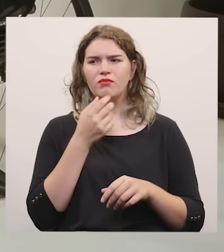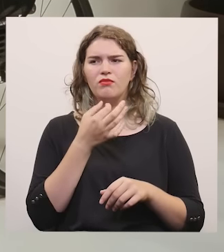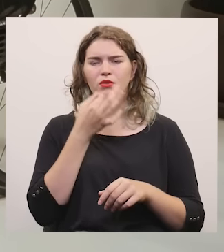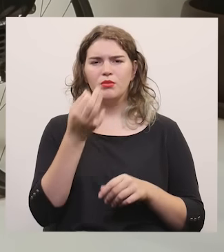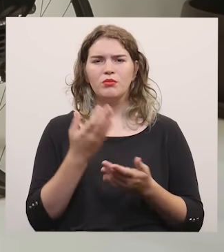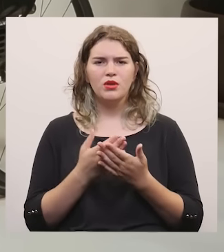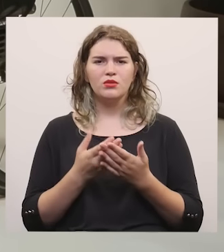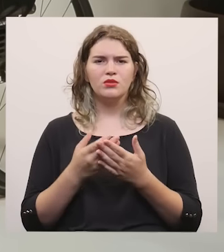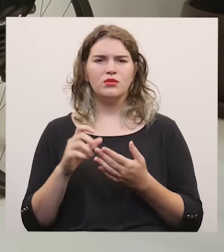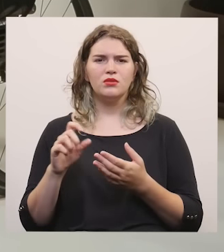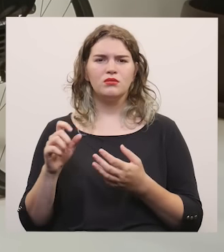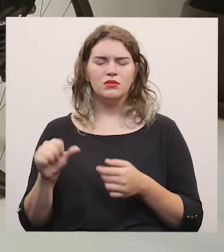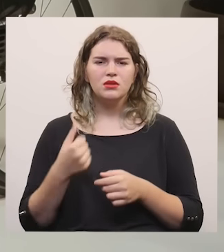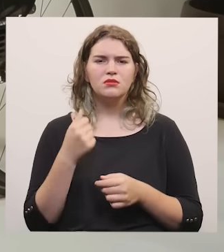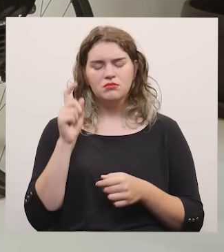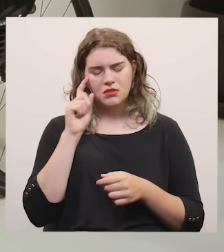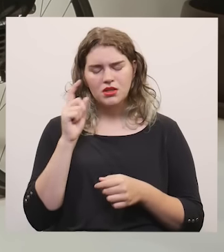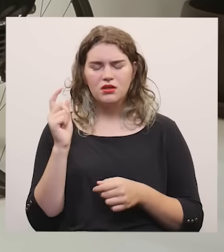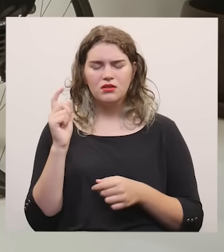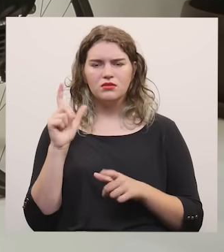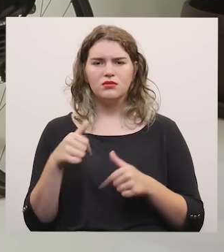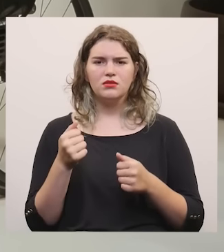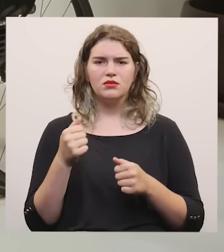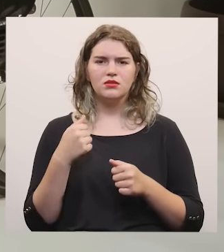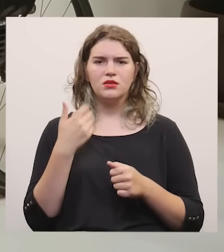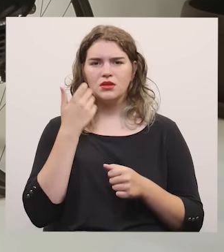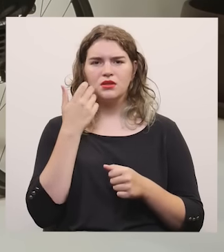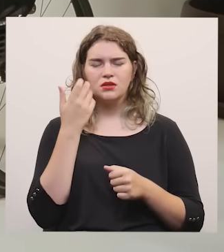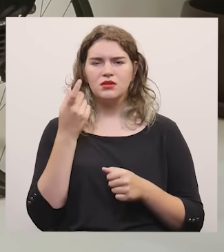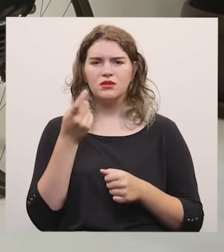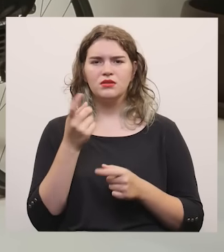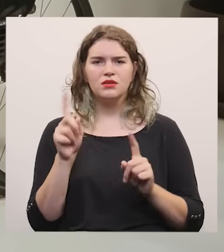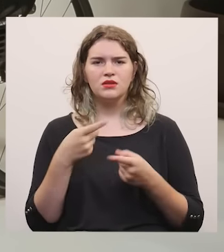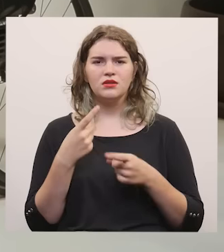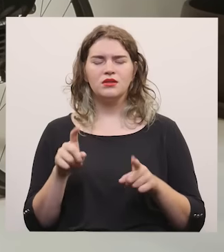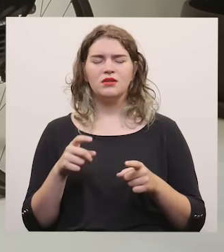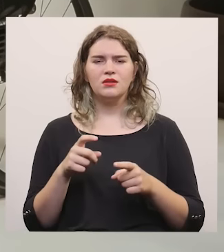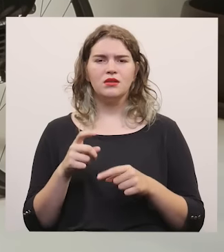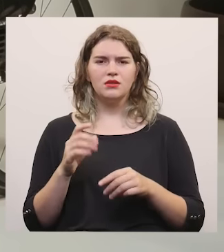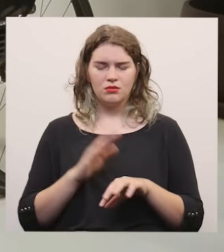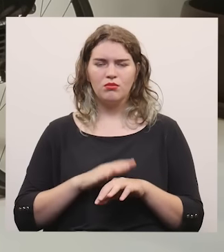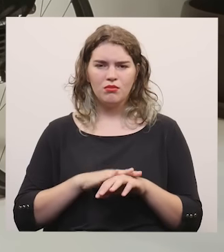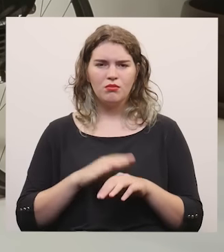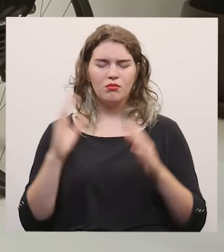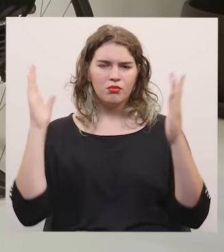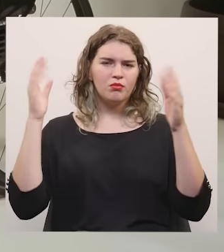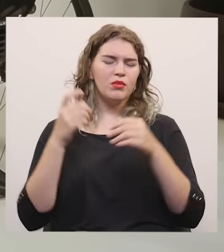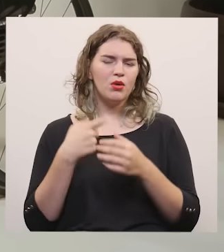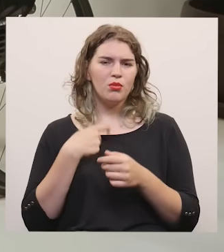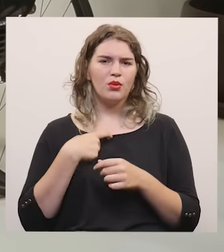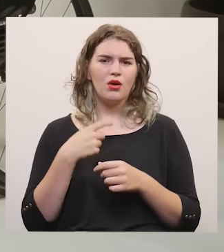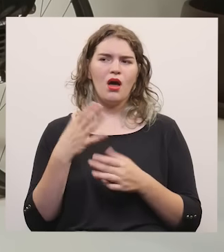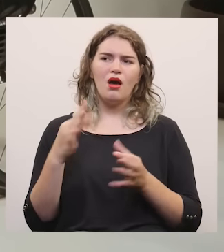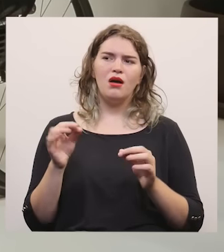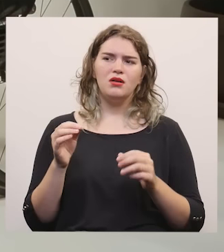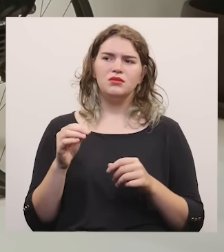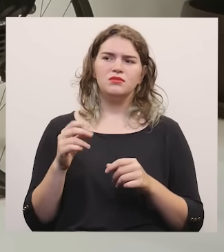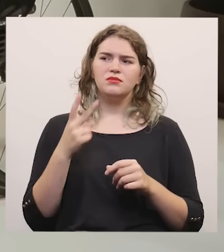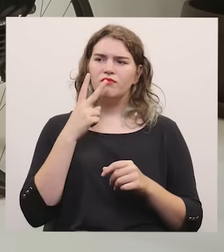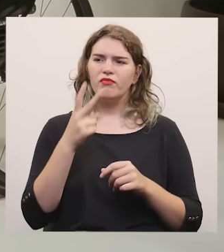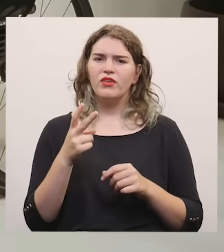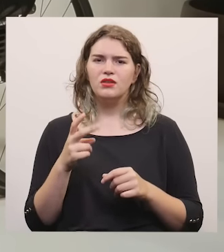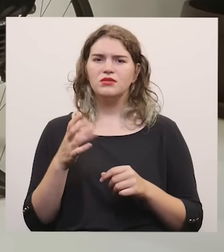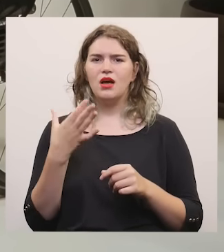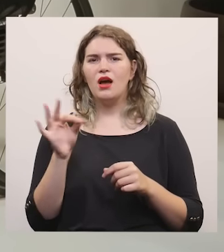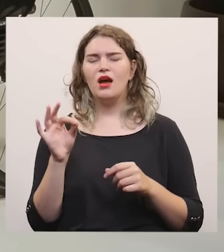direcția recuperării, am crezut, mă cred în cuvântul lui, am zis... Ridici mâinile când cânti în biserică, când te rogi. Slavă Domnului, cum să nu? Și alții parcă stau cu mine jos, așa, știi că